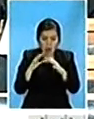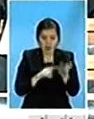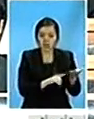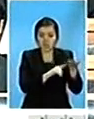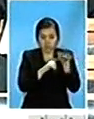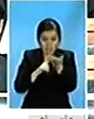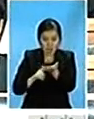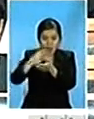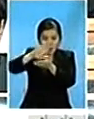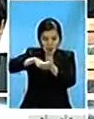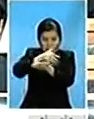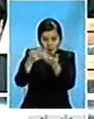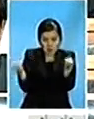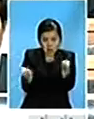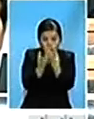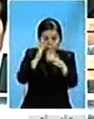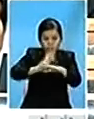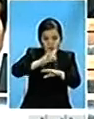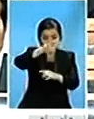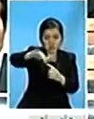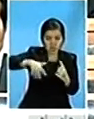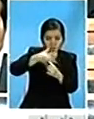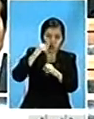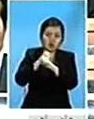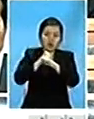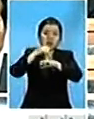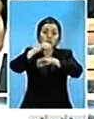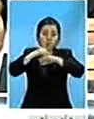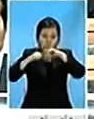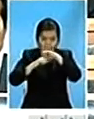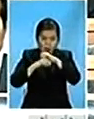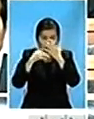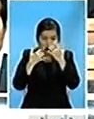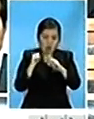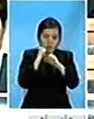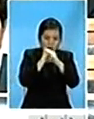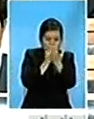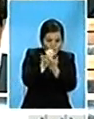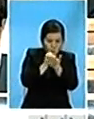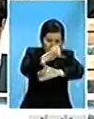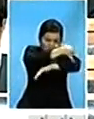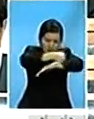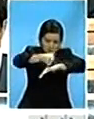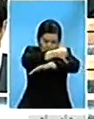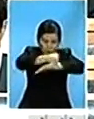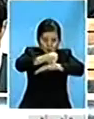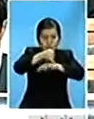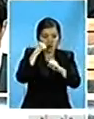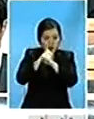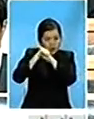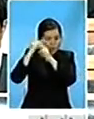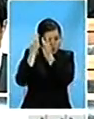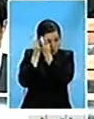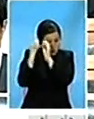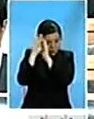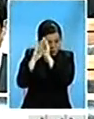การลดผลกระทบสิ่งแวดล้อมด้วยส่วนการออกแบบรายละเอียดนั้นเป็นการออกแบบทางวิศวกรรมหลากหลายด้